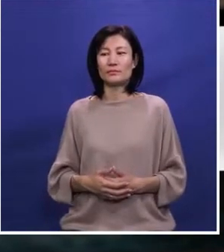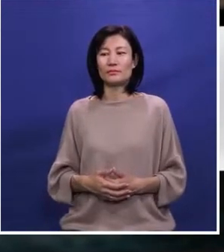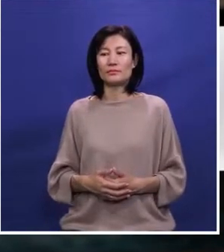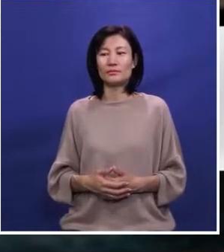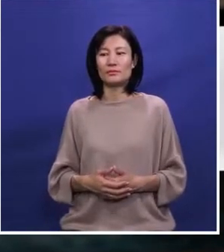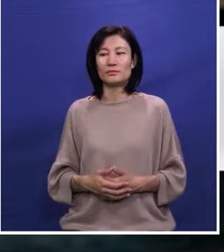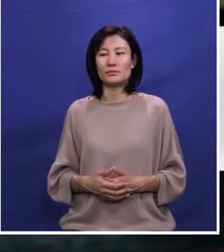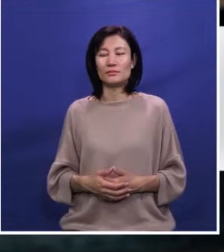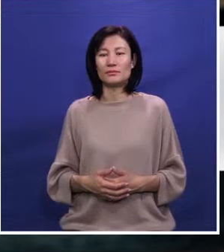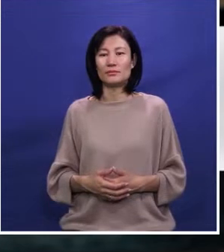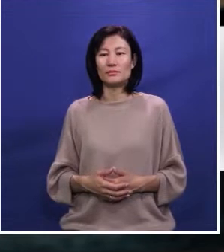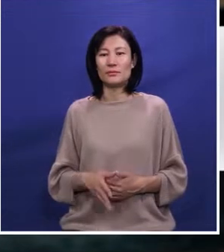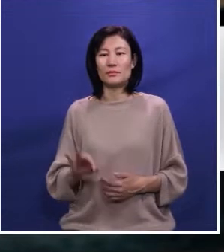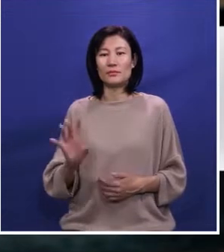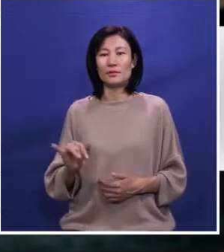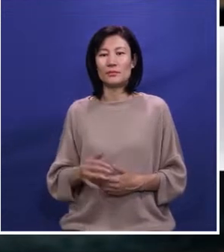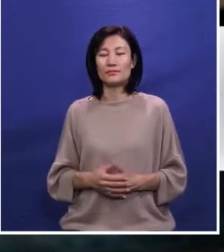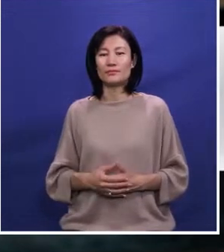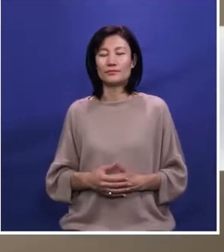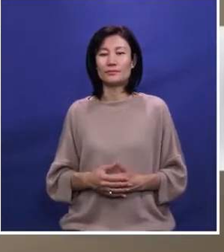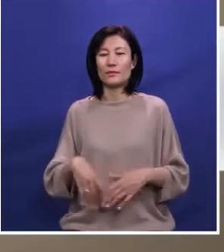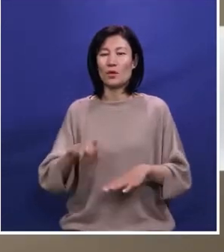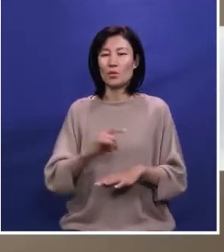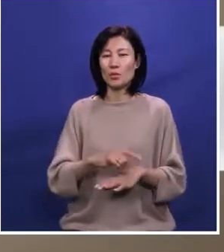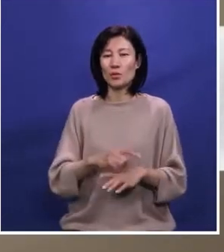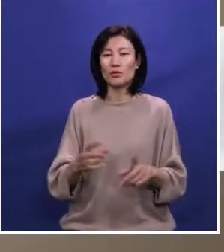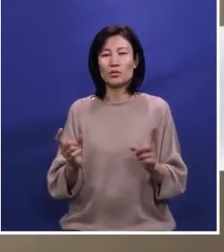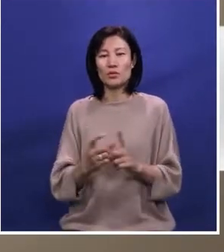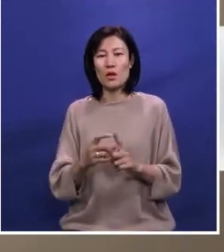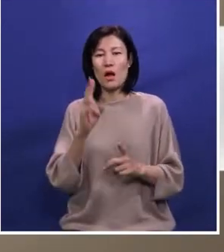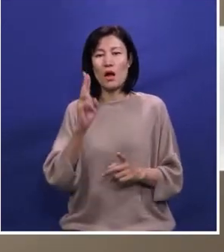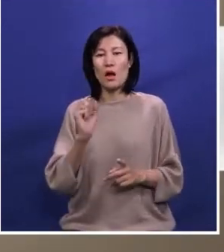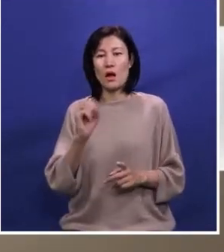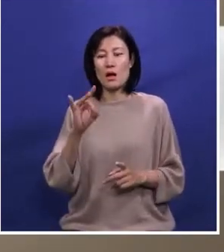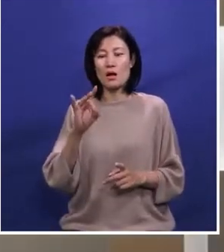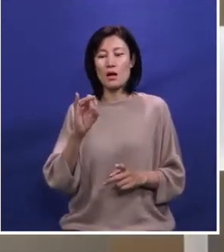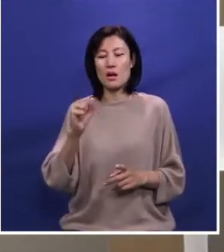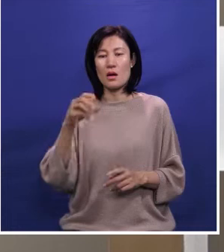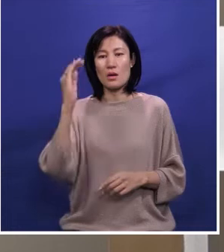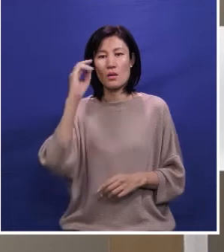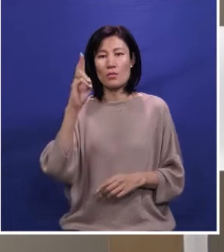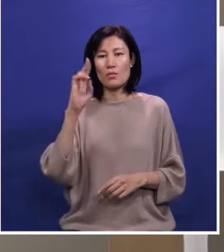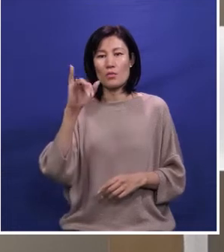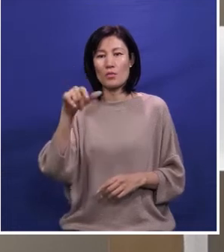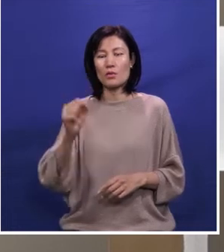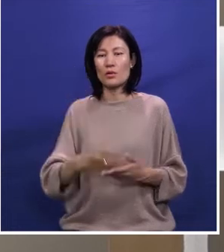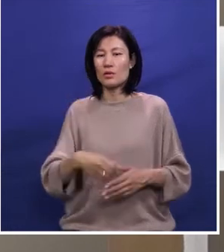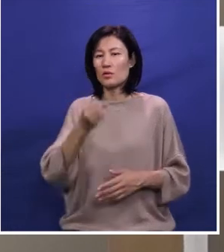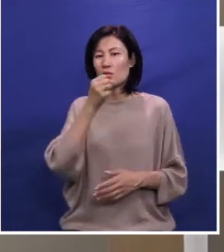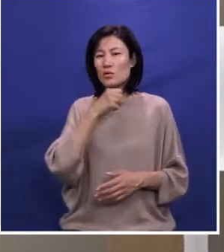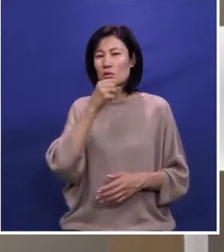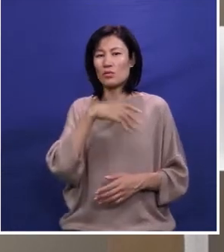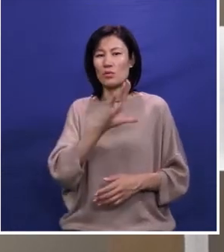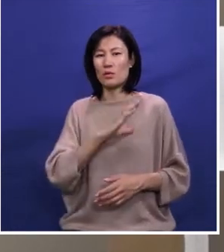сондай мынау нақақтан жала жабылған кезде, немесе мынау ұрлық, тағы басқа дүниелер жасалған